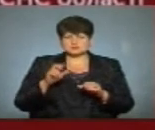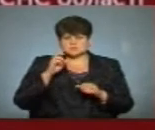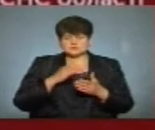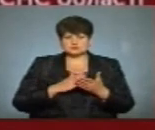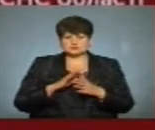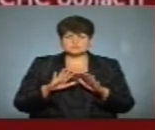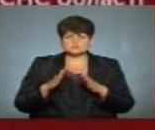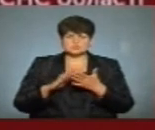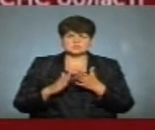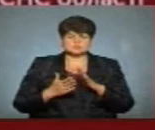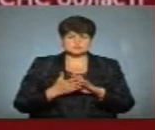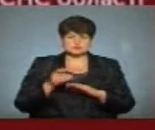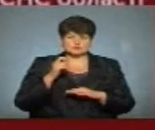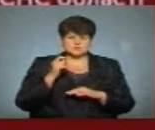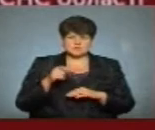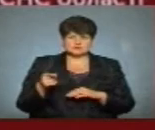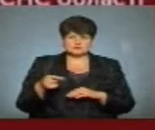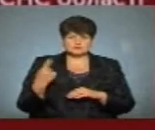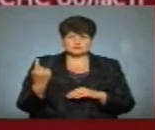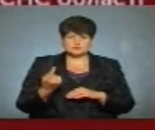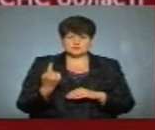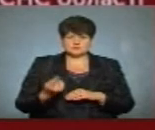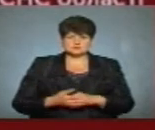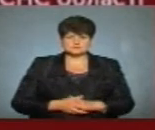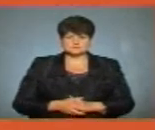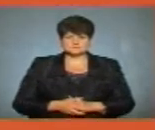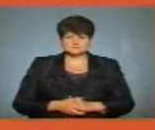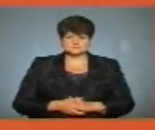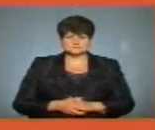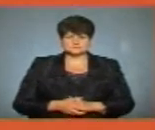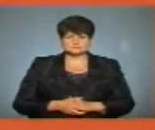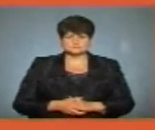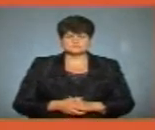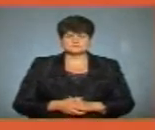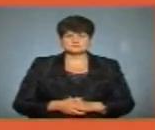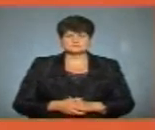служби з надзвичайних ситуацій України у Тернопільській області.